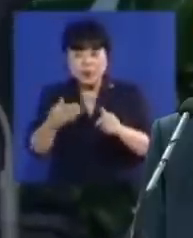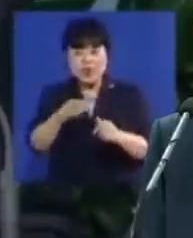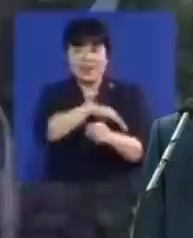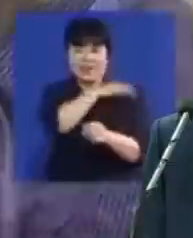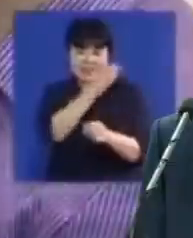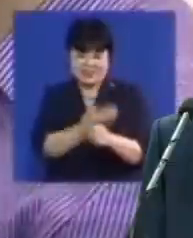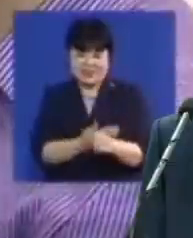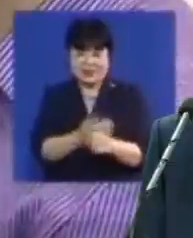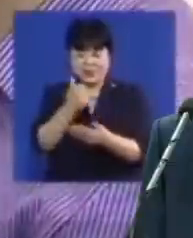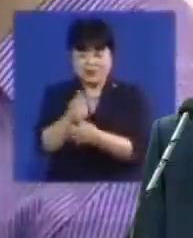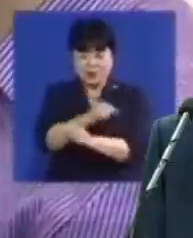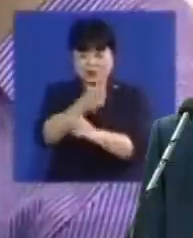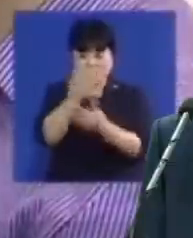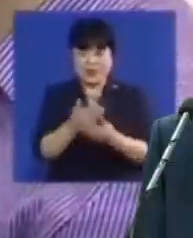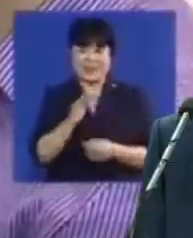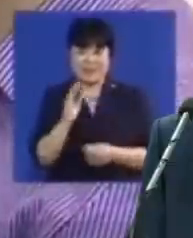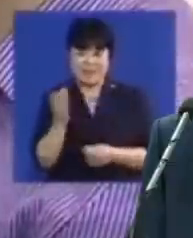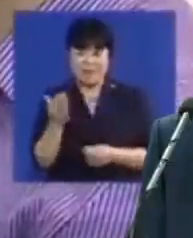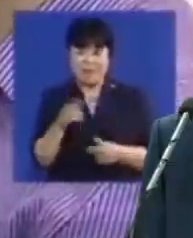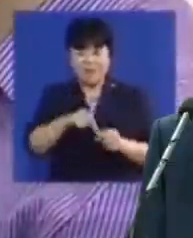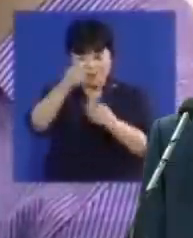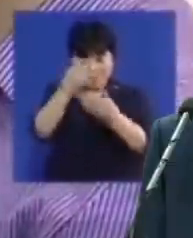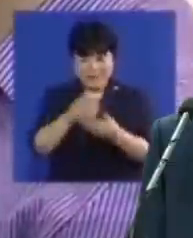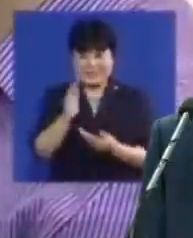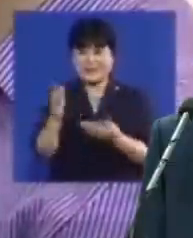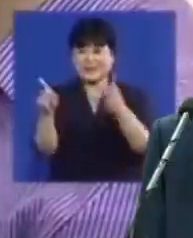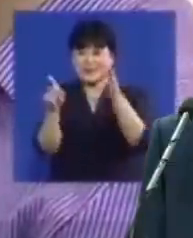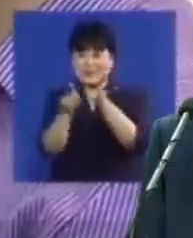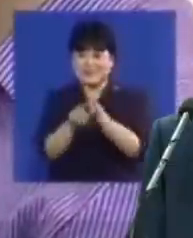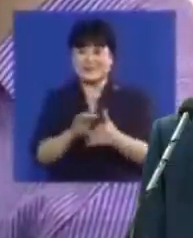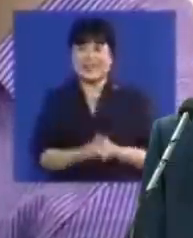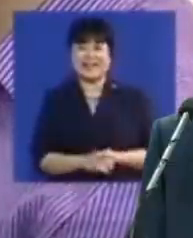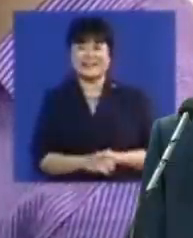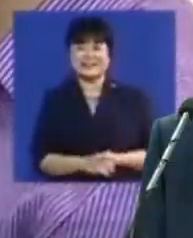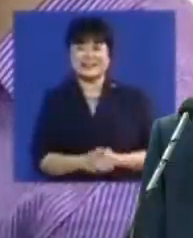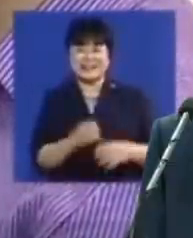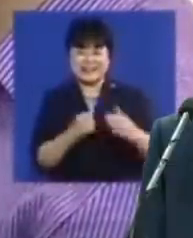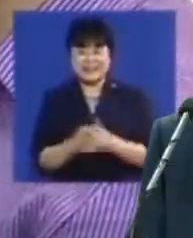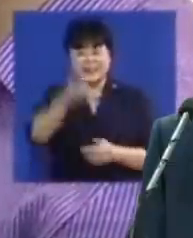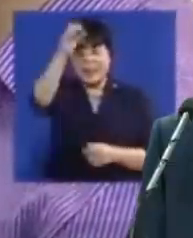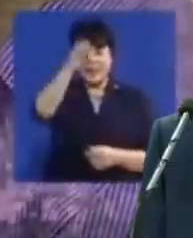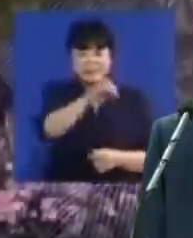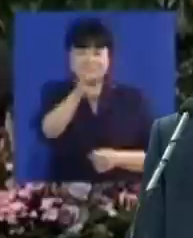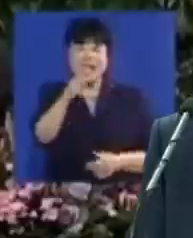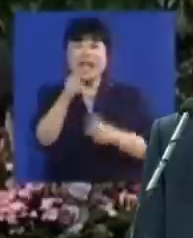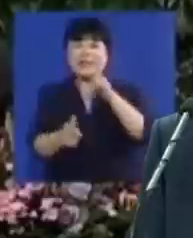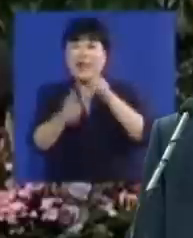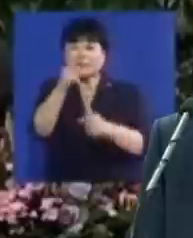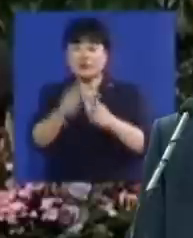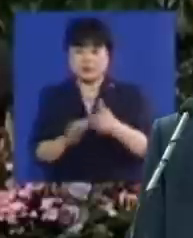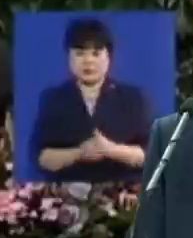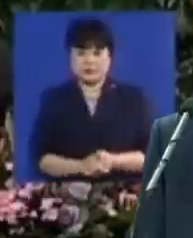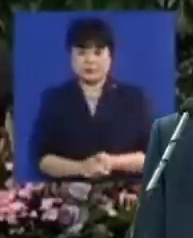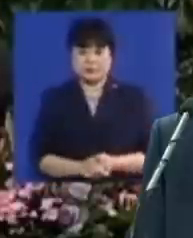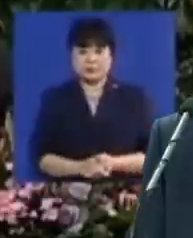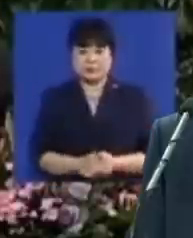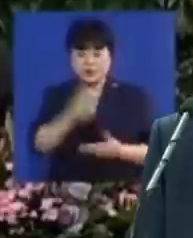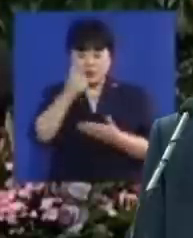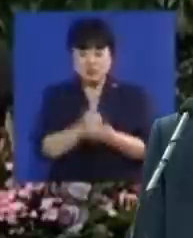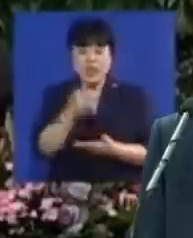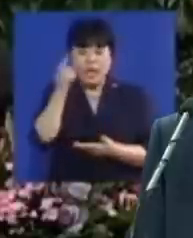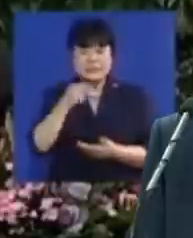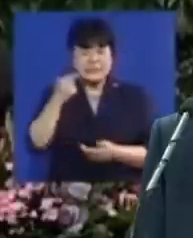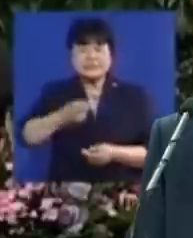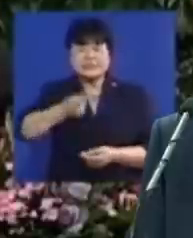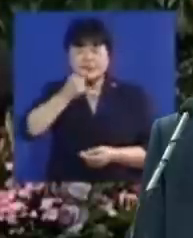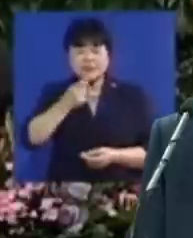능력으로 죄사함을 받고 구원을 얻게 되는 것입니다. 그러므로 이 십자가의 나무가 우리에게 죄악의